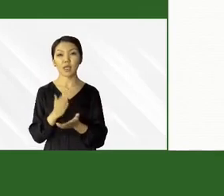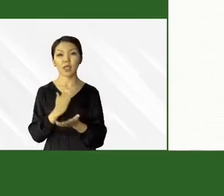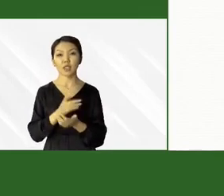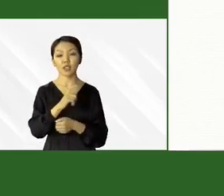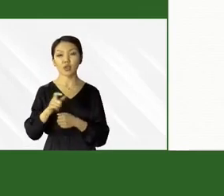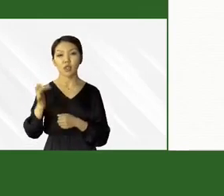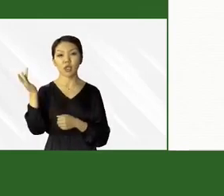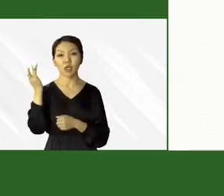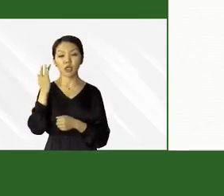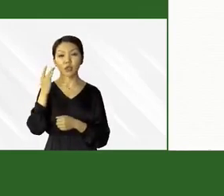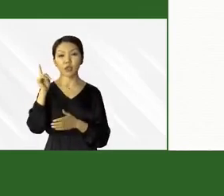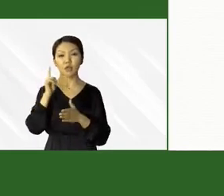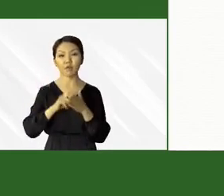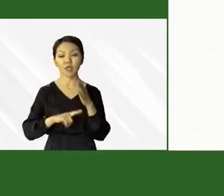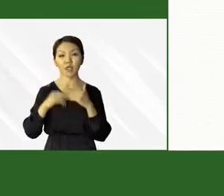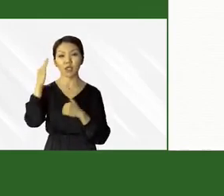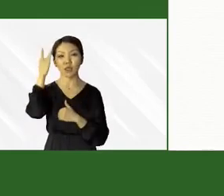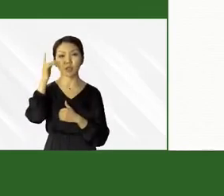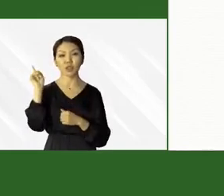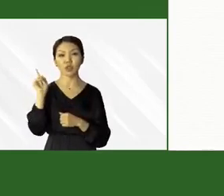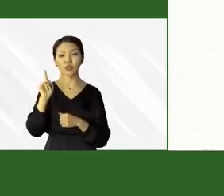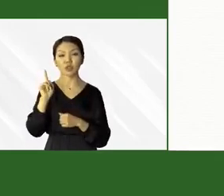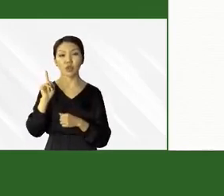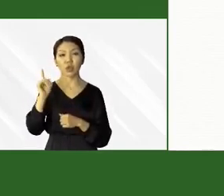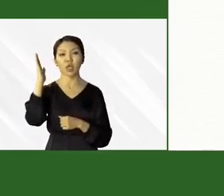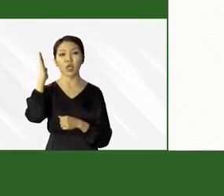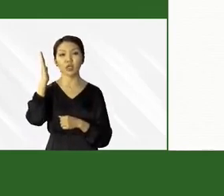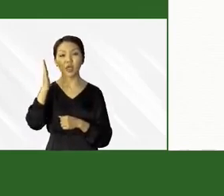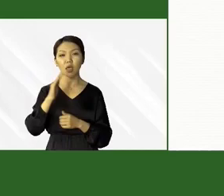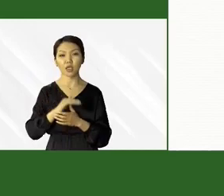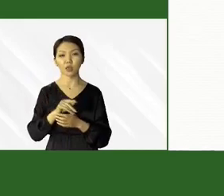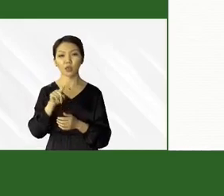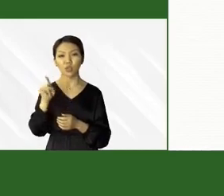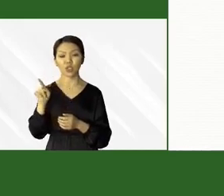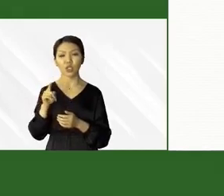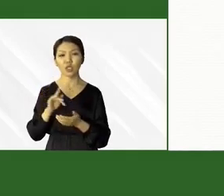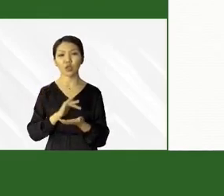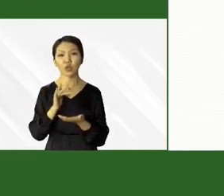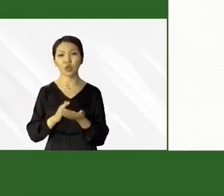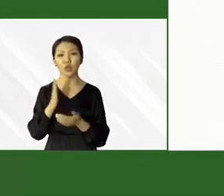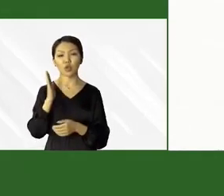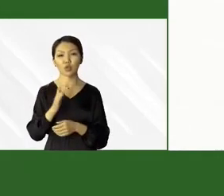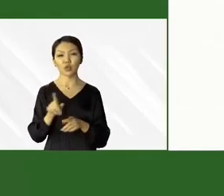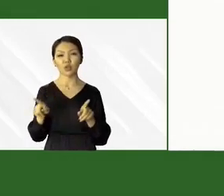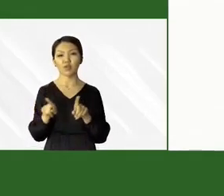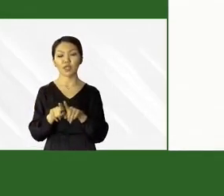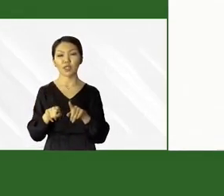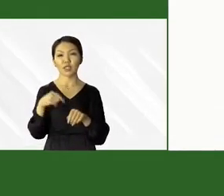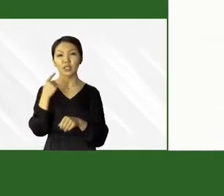люди, которые верят и мечтают, что когда-нибудь их город будет выглядеть именно так.